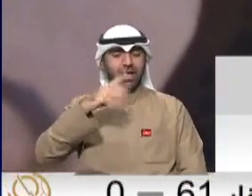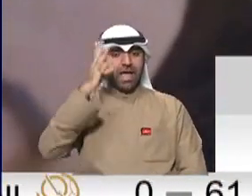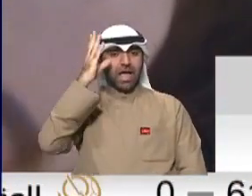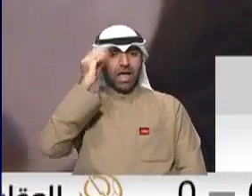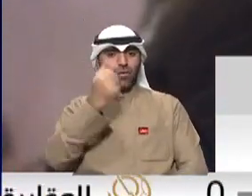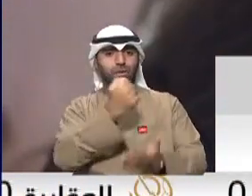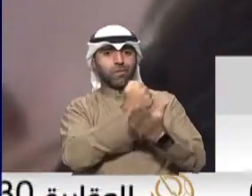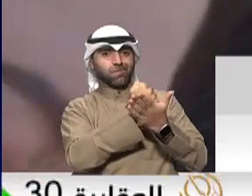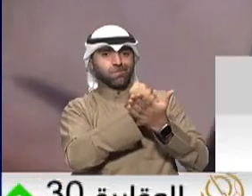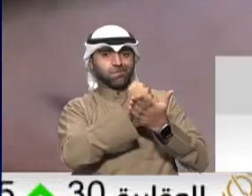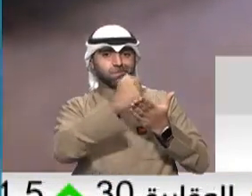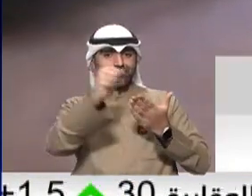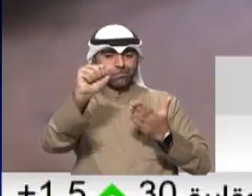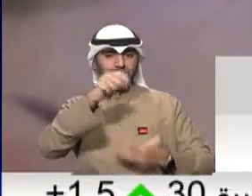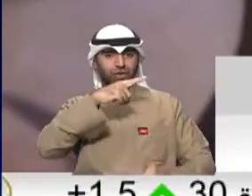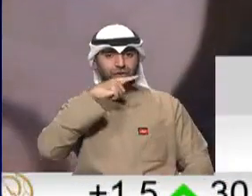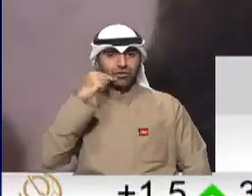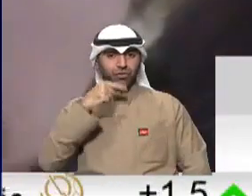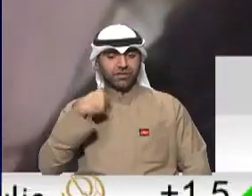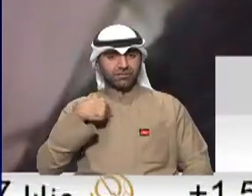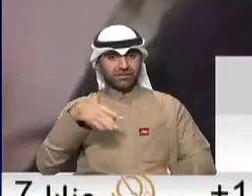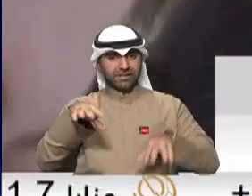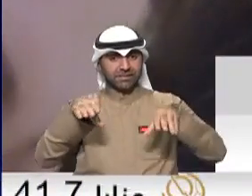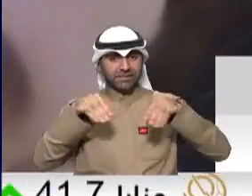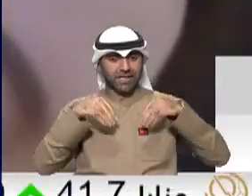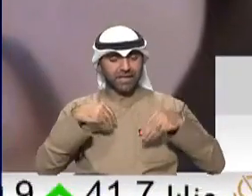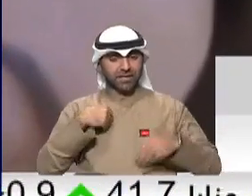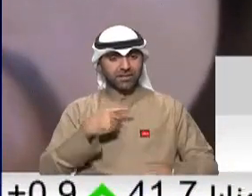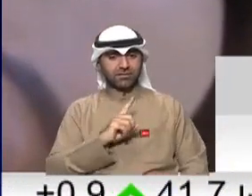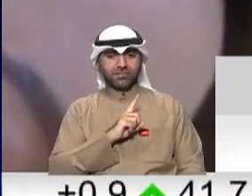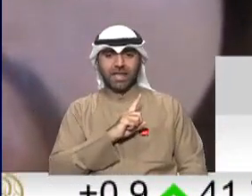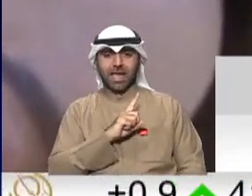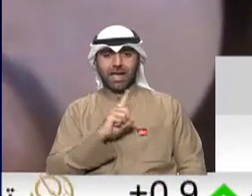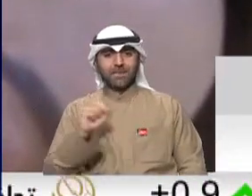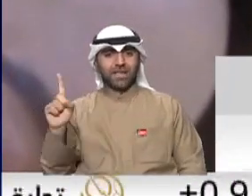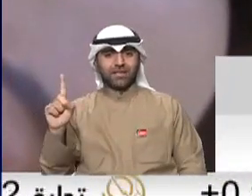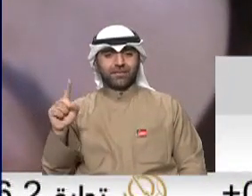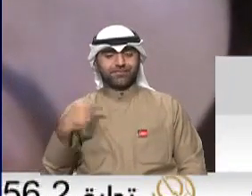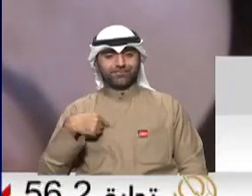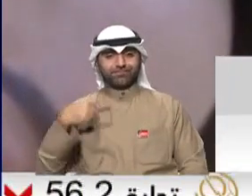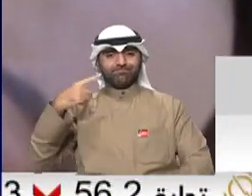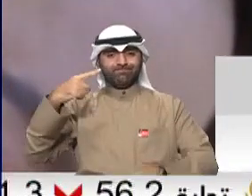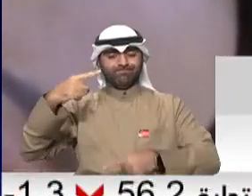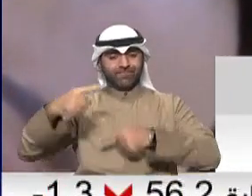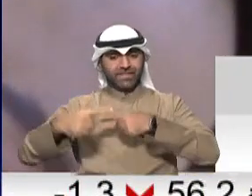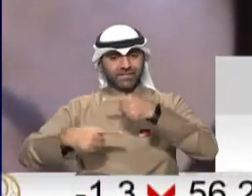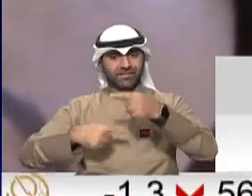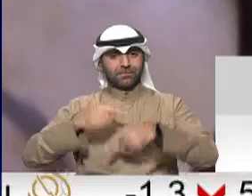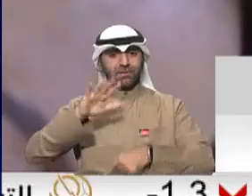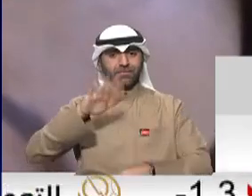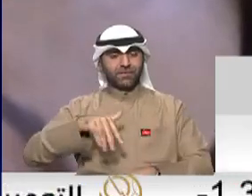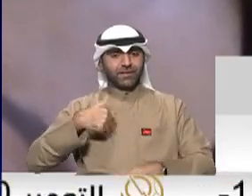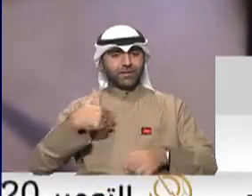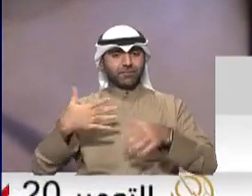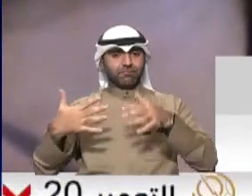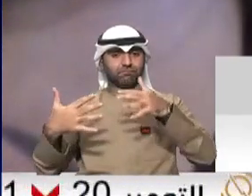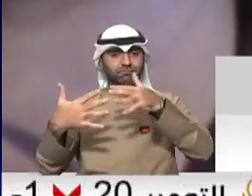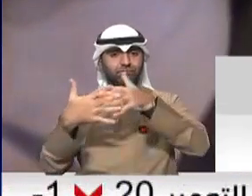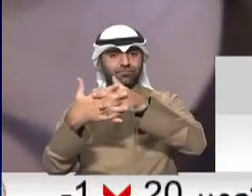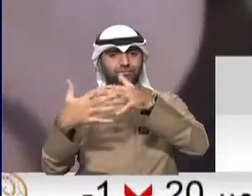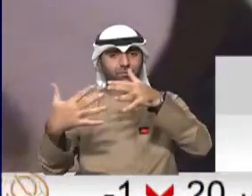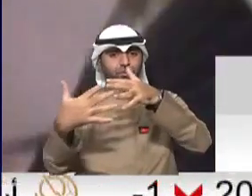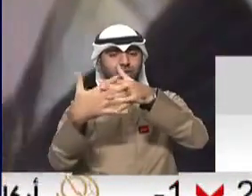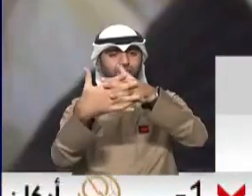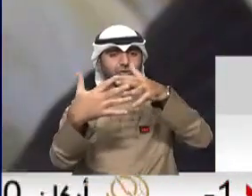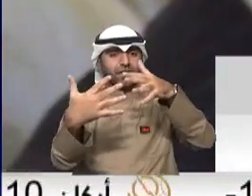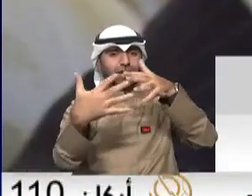الذي بدأ الحرب في أوكرانيا واحتل أوكرانيا وروسيا تريد وقف الاحتلال الغربي لأوكرانيا.